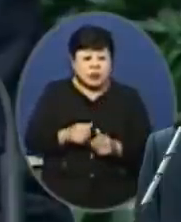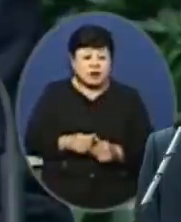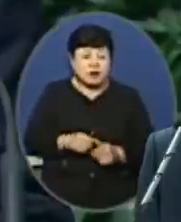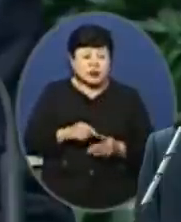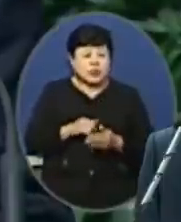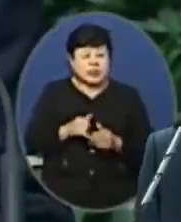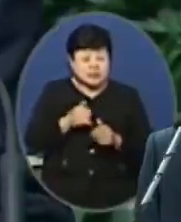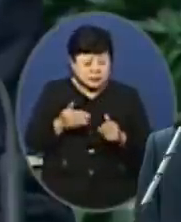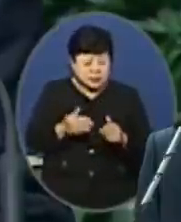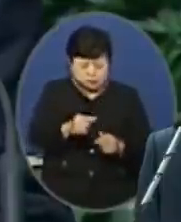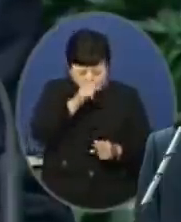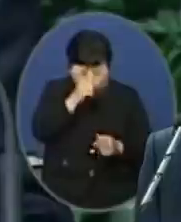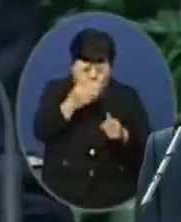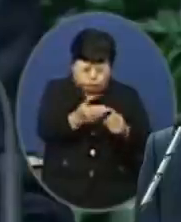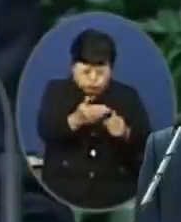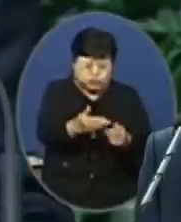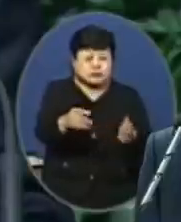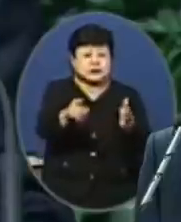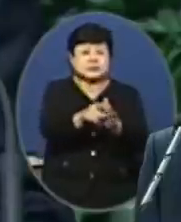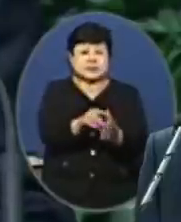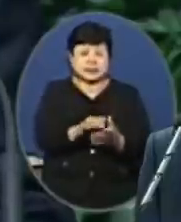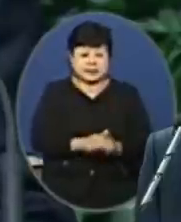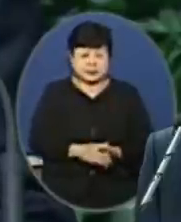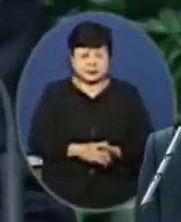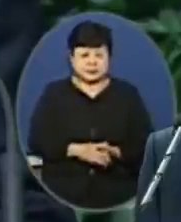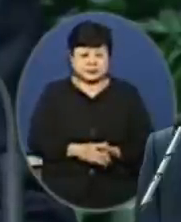우리에게 무엇을 안 주겠느냐.